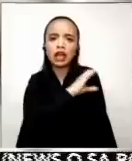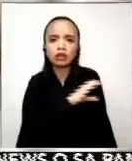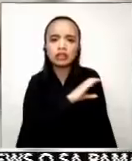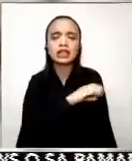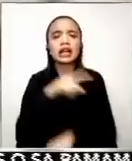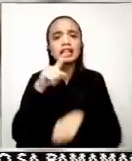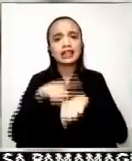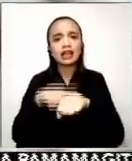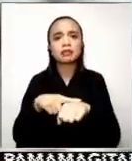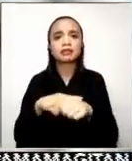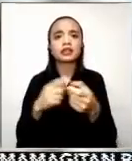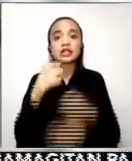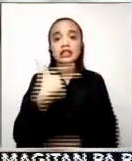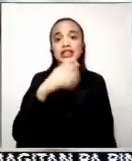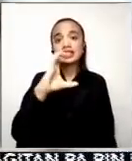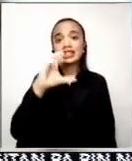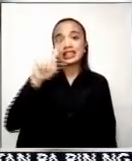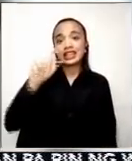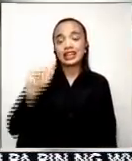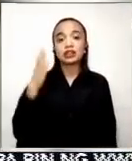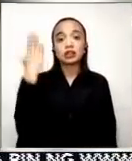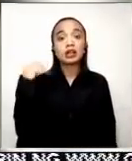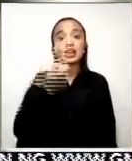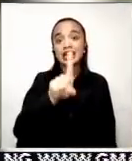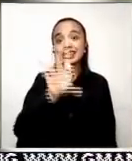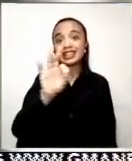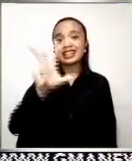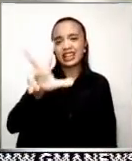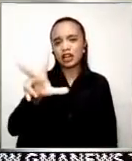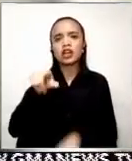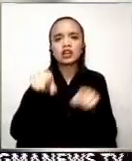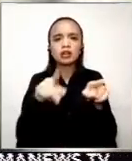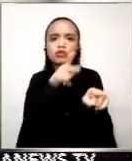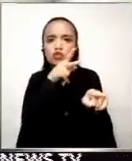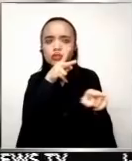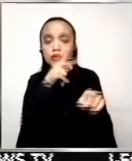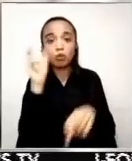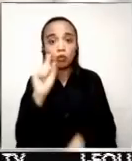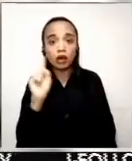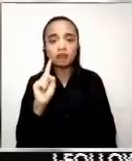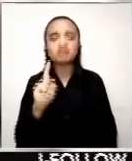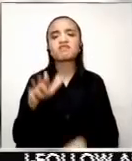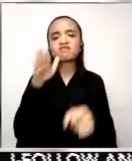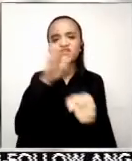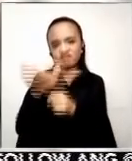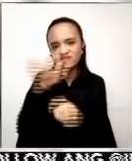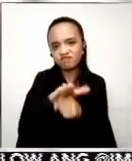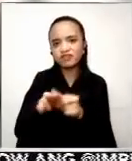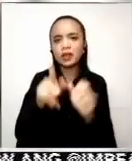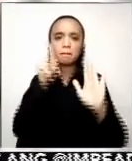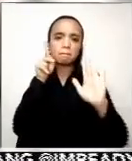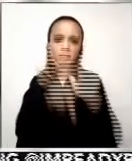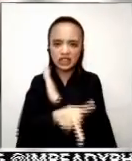GCTA taong 1993. Na convict siya sa kasong panggahasa at pagpatay sa